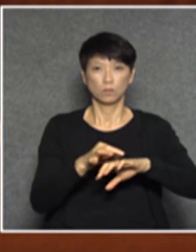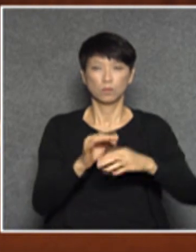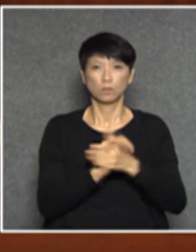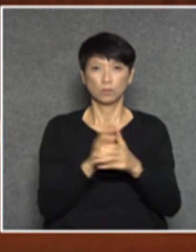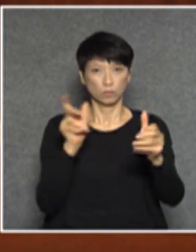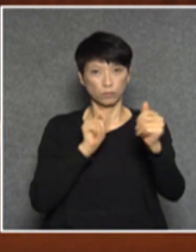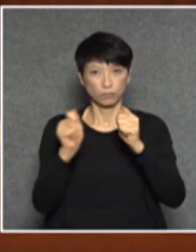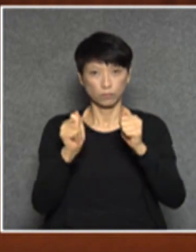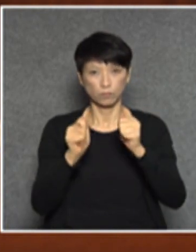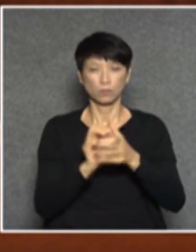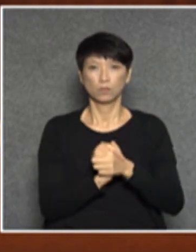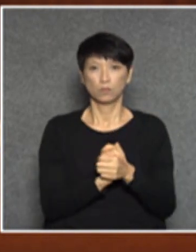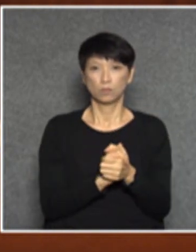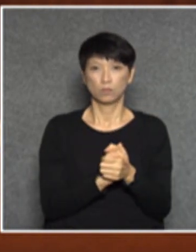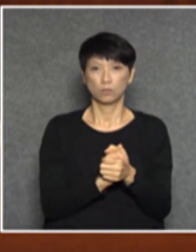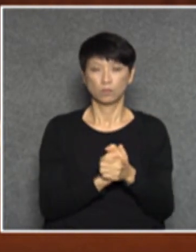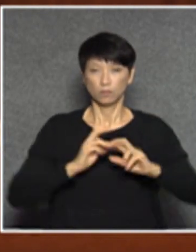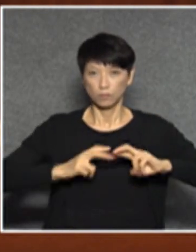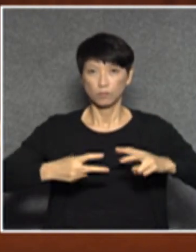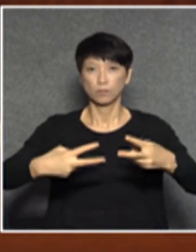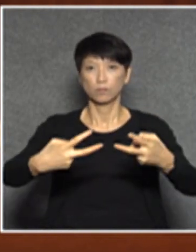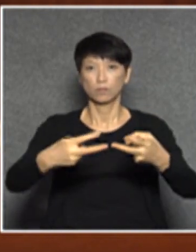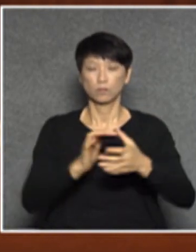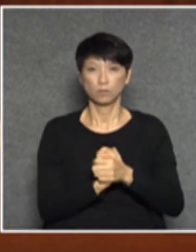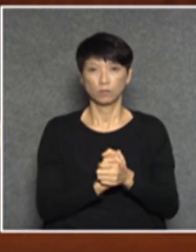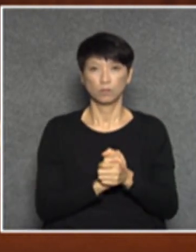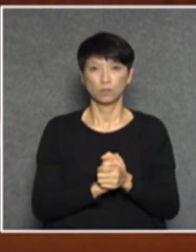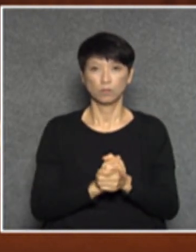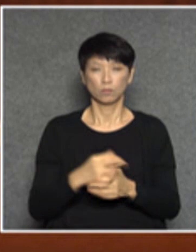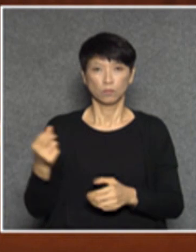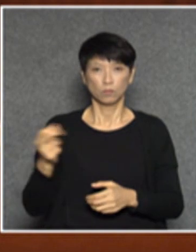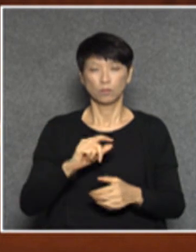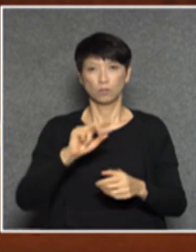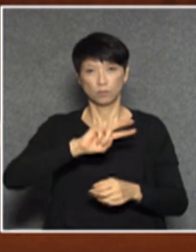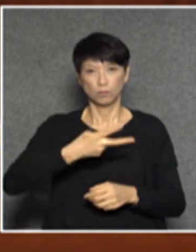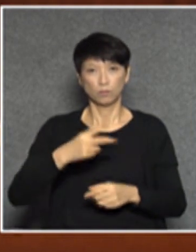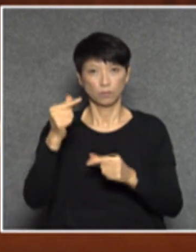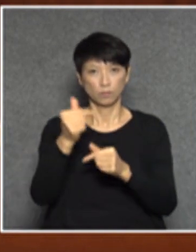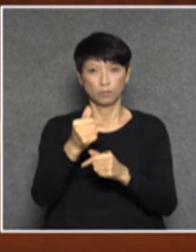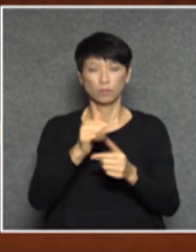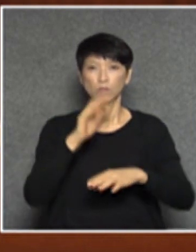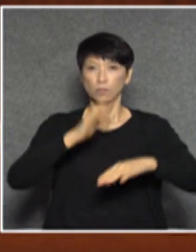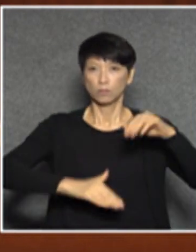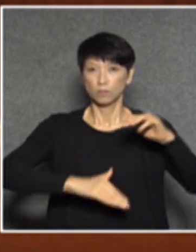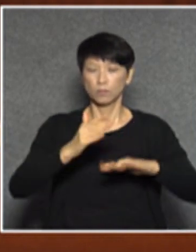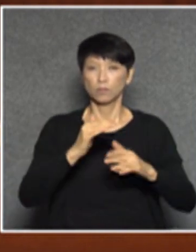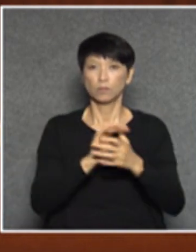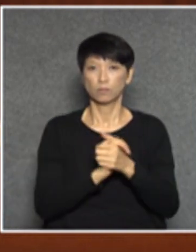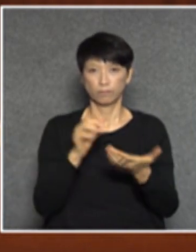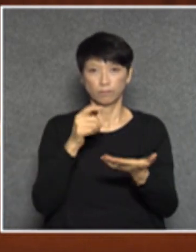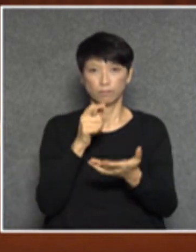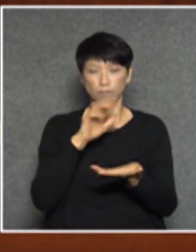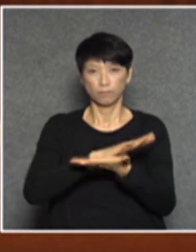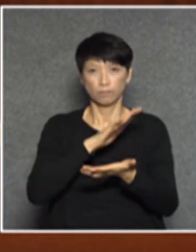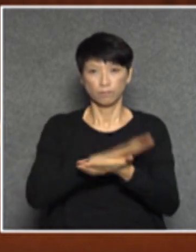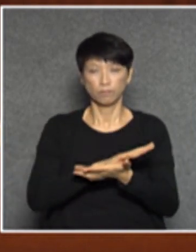市場進一步嘅發展、進一步嘅完善咧，可以提供我哋嘅技術同埋經驗。具